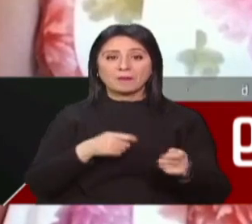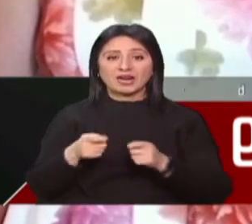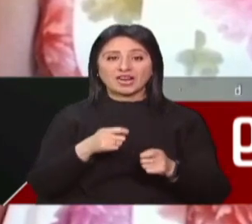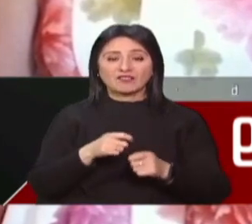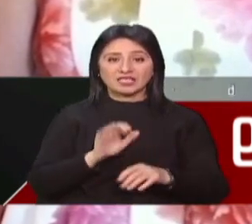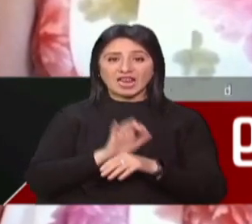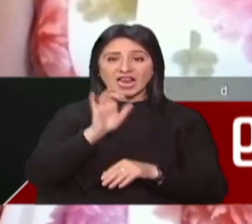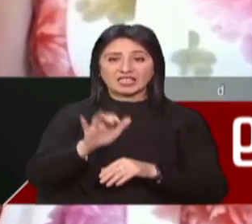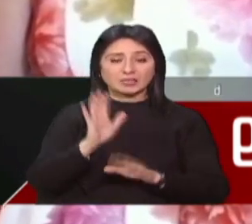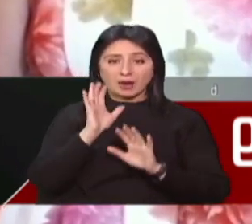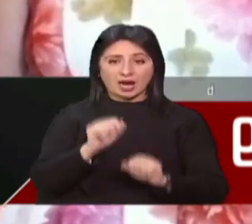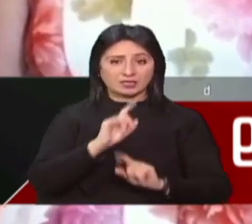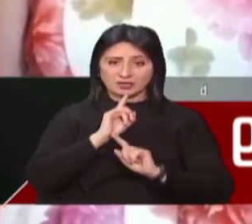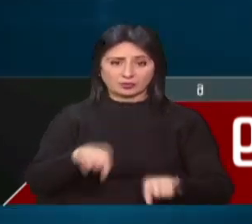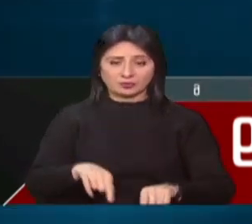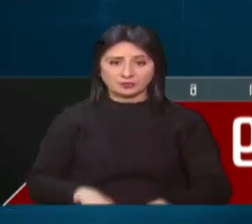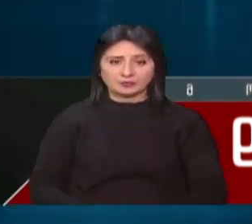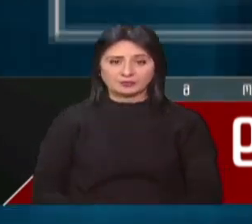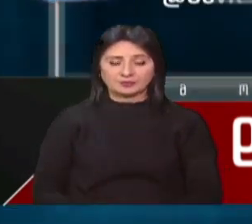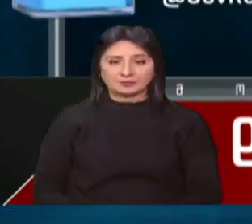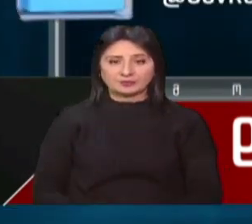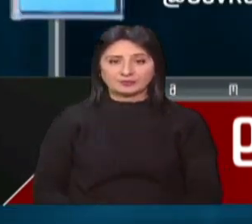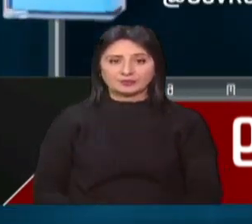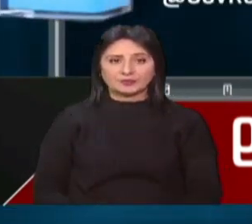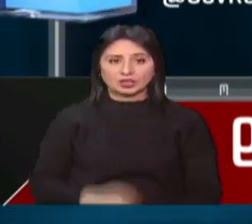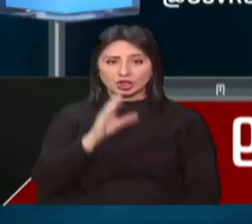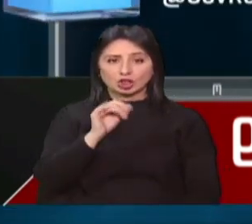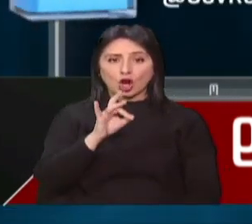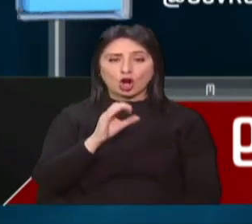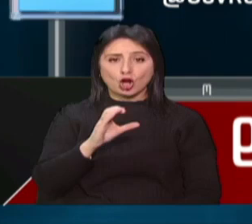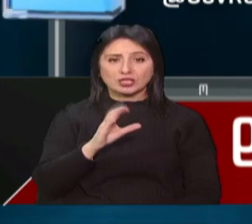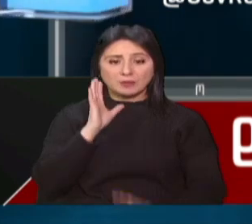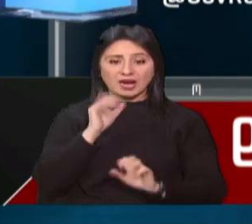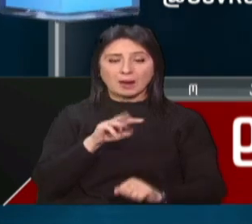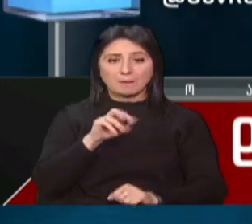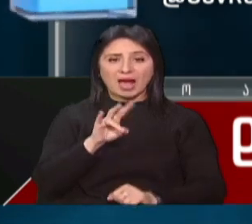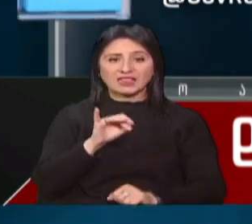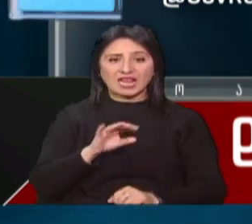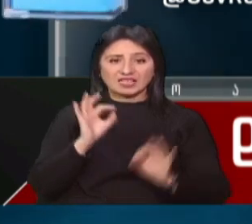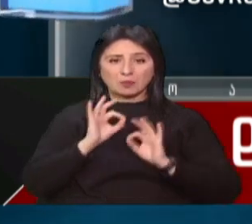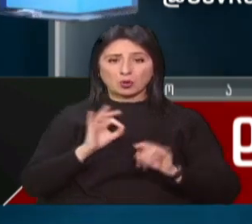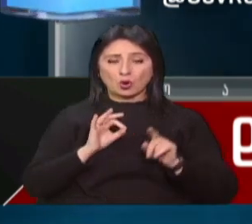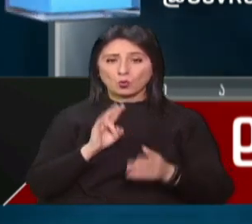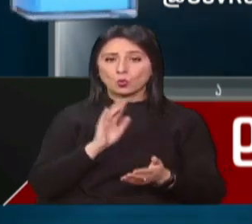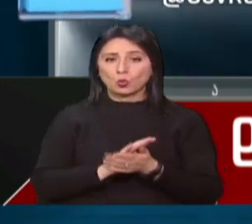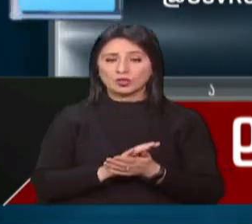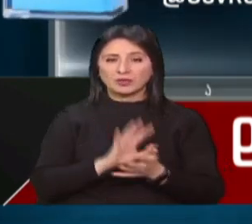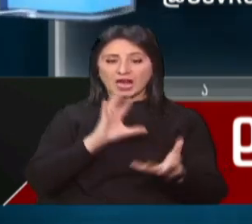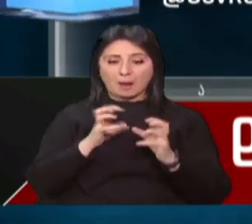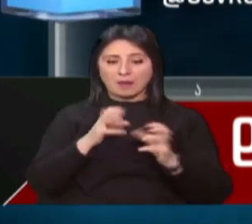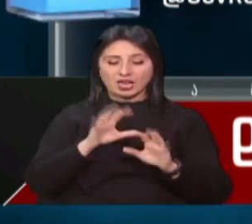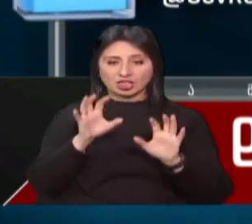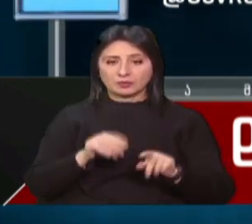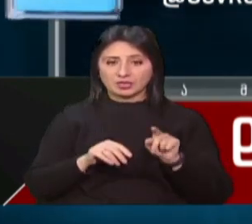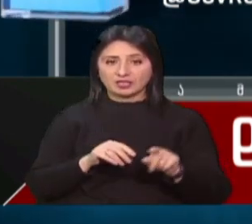პრეზიდენტის ექსტრადირებას მხარს არ დაუჭერს. სოროსის მხარდაჭერილი მანჰეტენის საოლქო პროკურორი მუდმივად ამახინჯებს